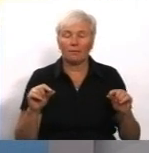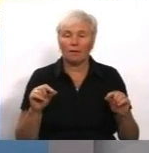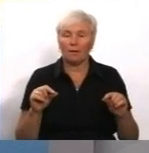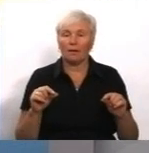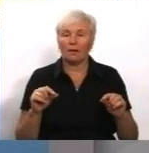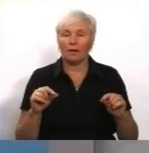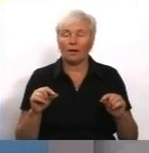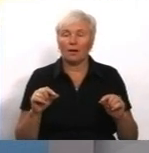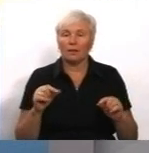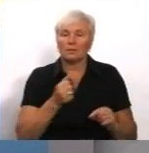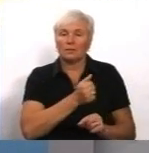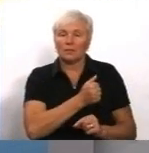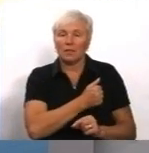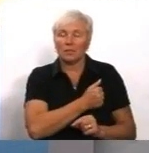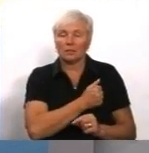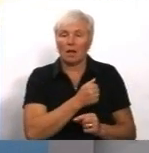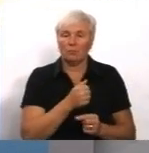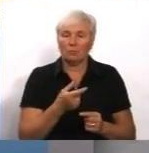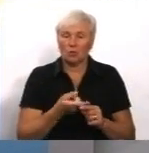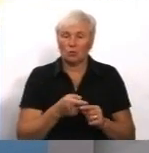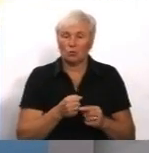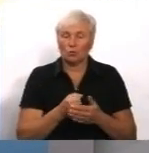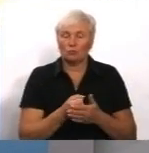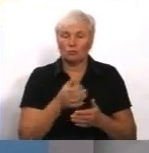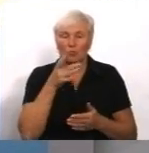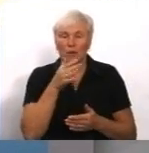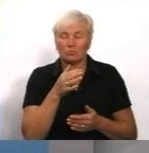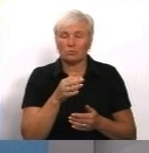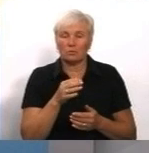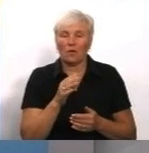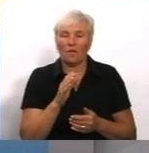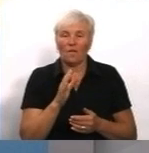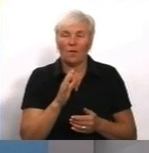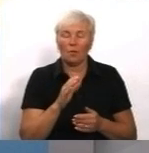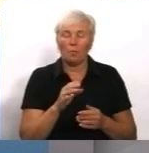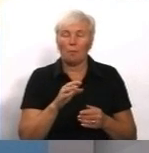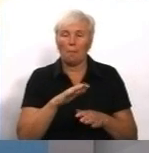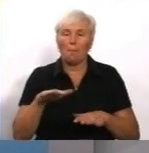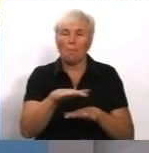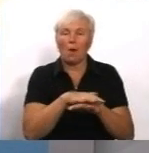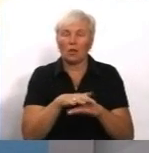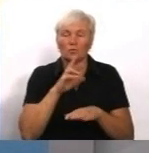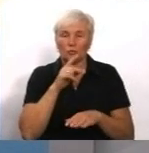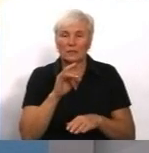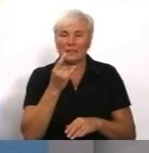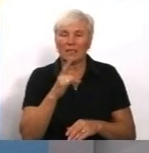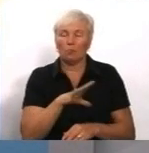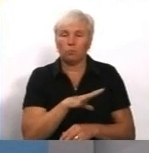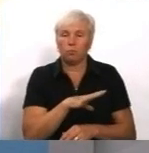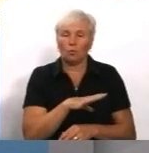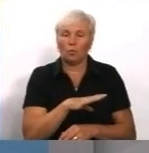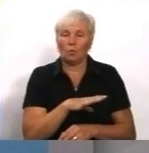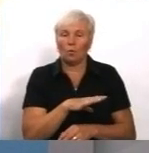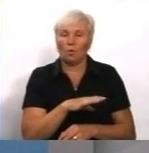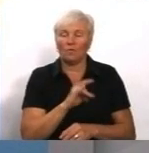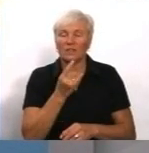до цього часу якраз мали два випадки в Могилево-Подільському і Винничанах, масу отруєння дітей в